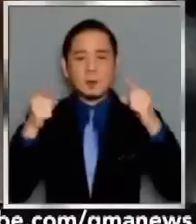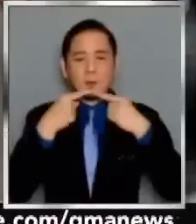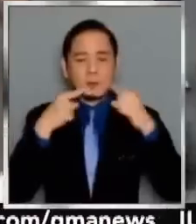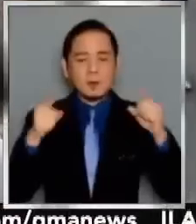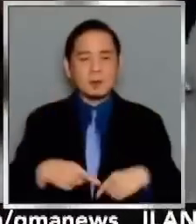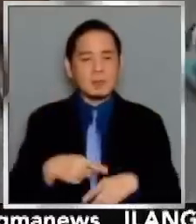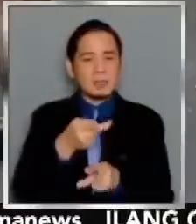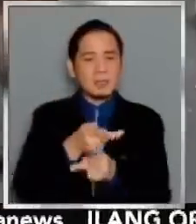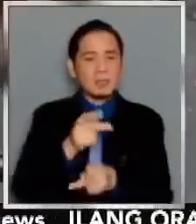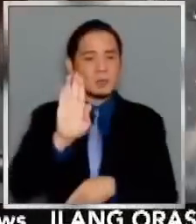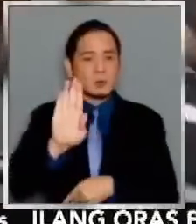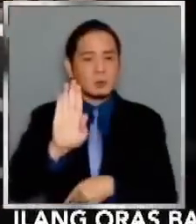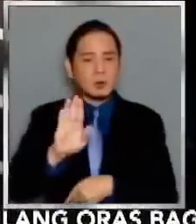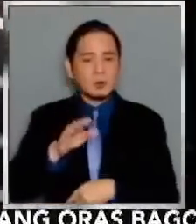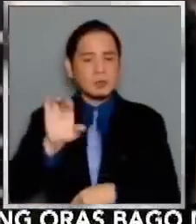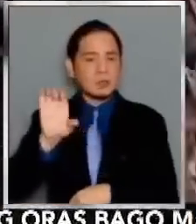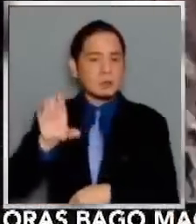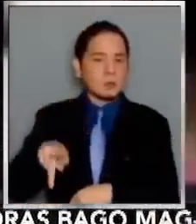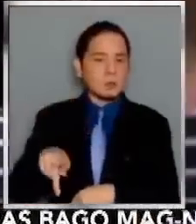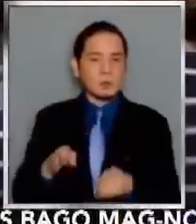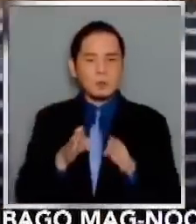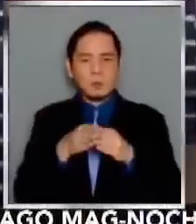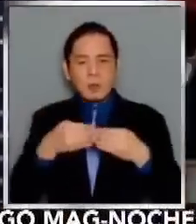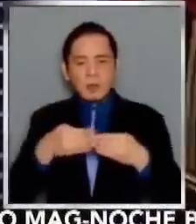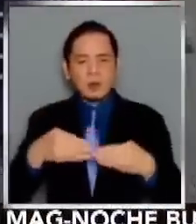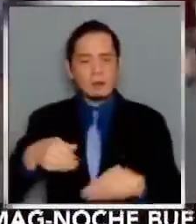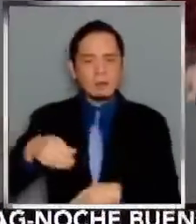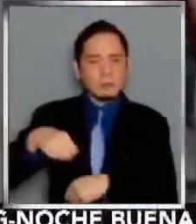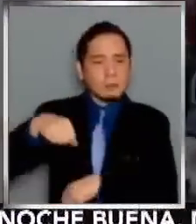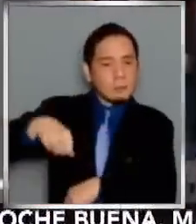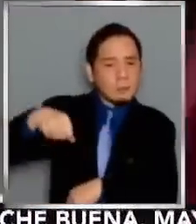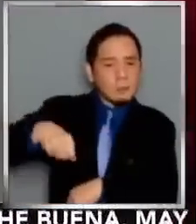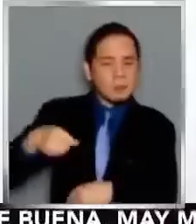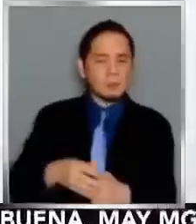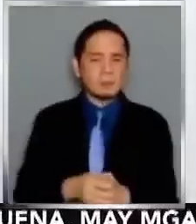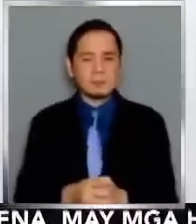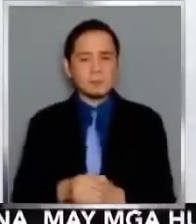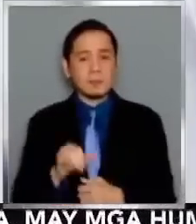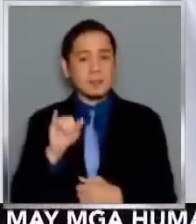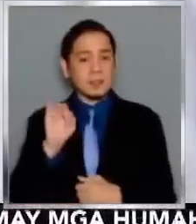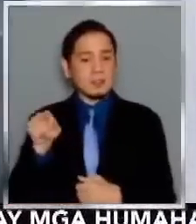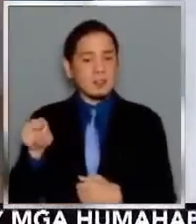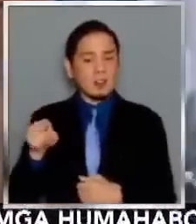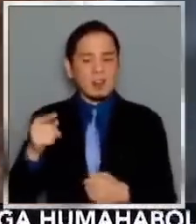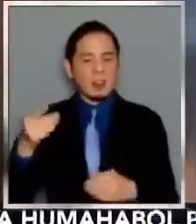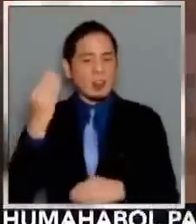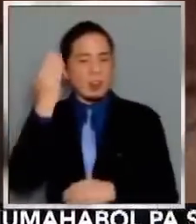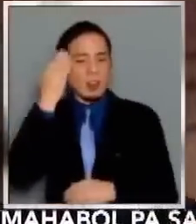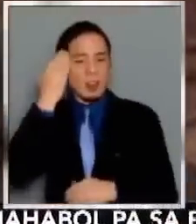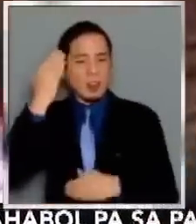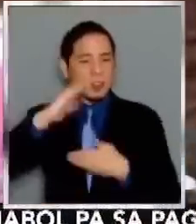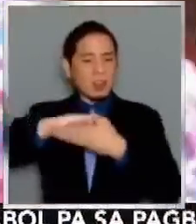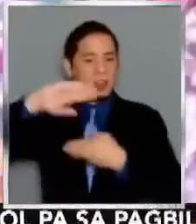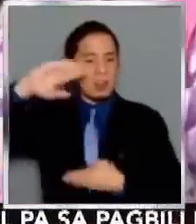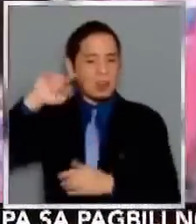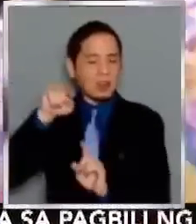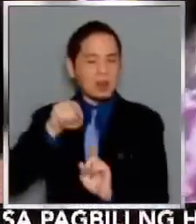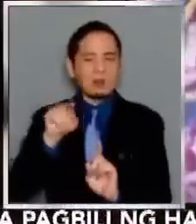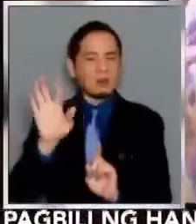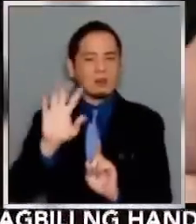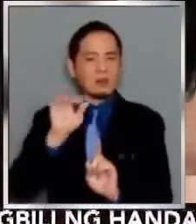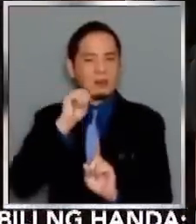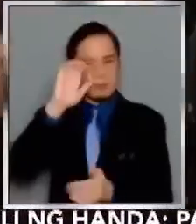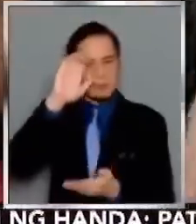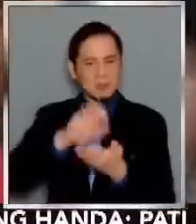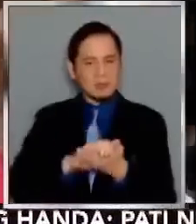at wallet. Mag-ingat din po tayo sa mga nagpapanggap na vlogger. Ang vlogger modus na tinutukoy ng pulisya